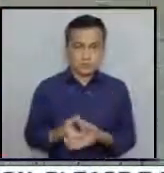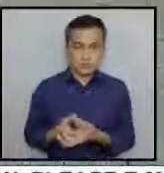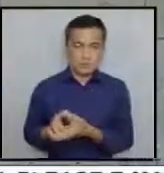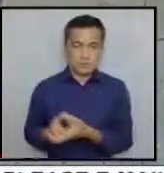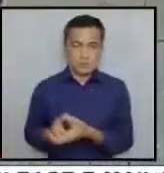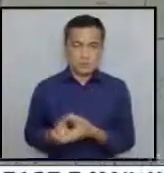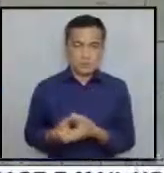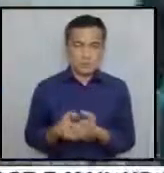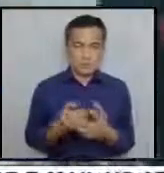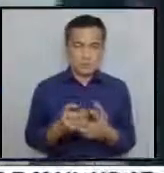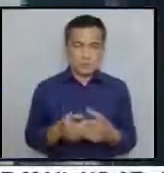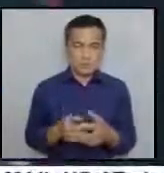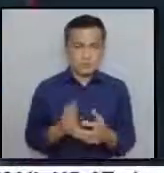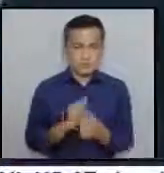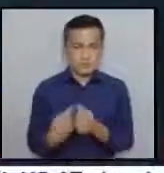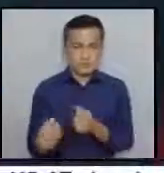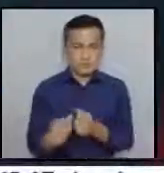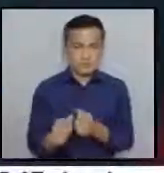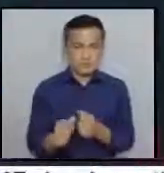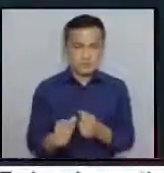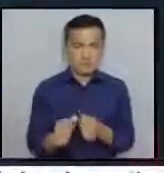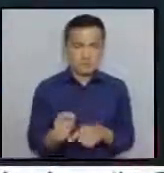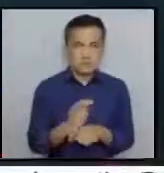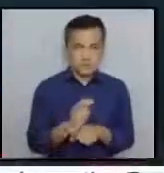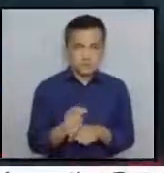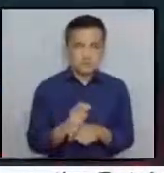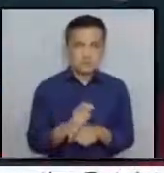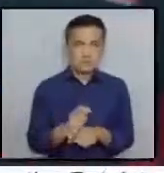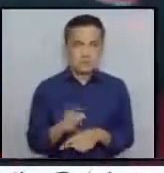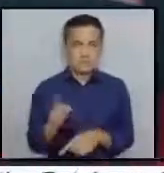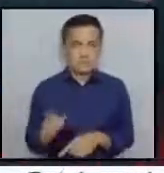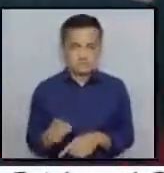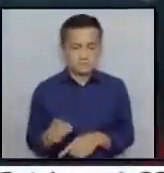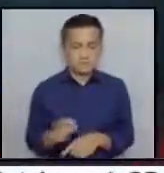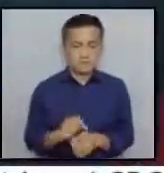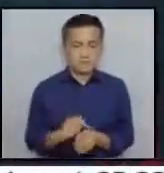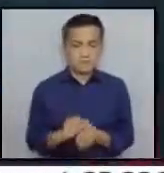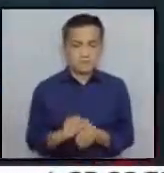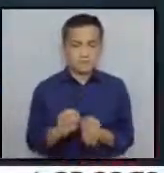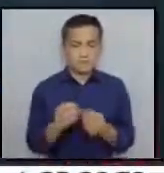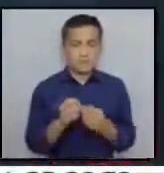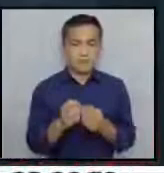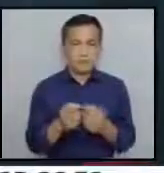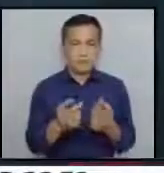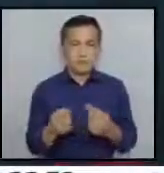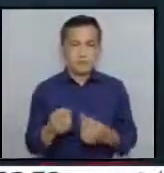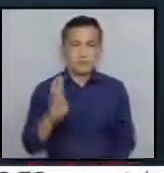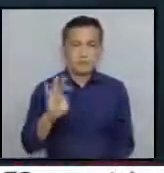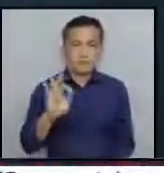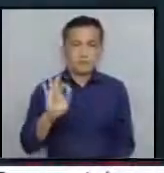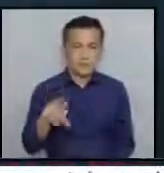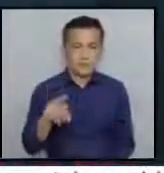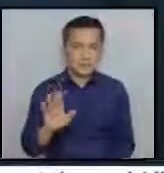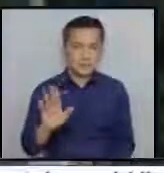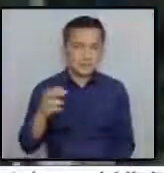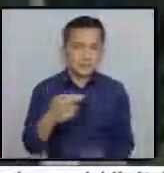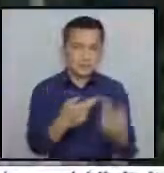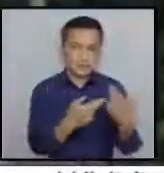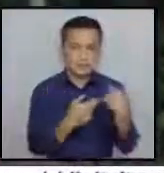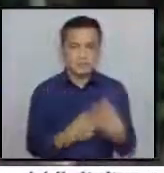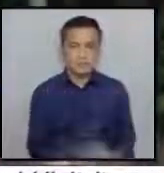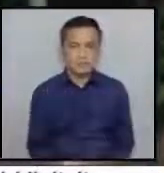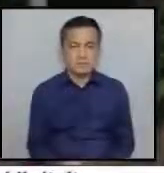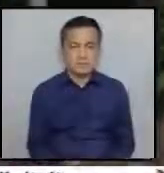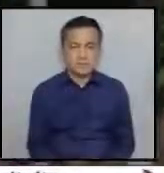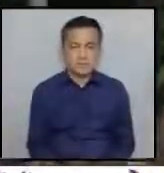ito sa masusing pagsasanay nang sa ganon ay mas magampanan ng BFP ang kanilang mandato. Ang pahayag